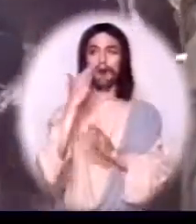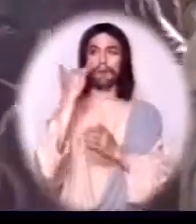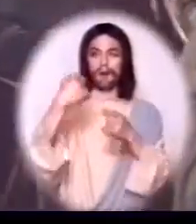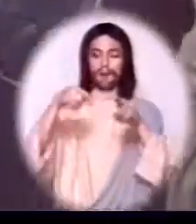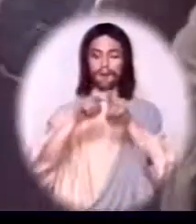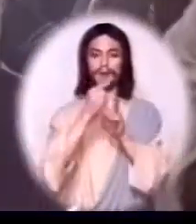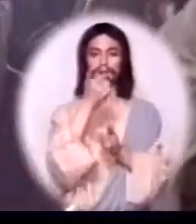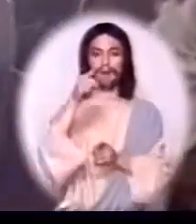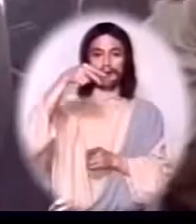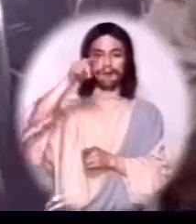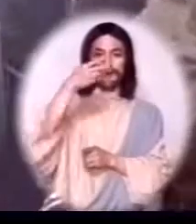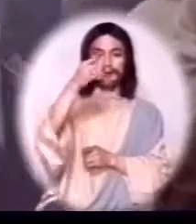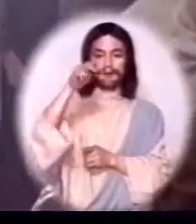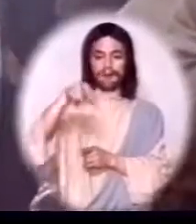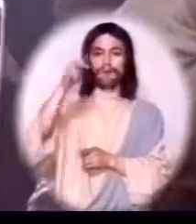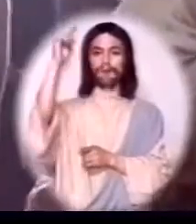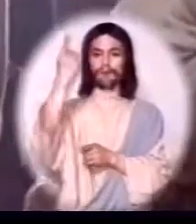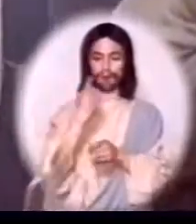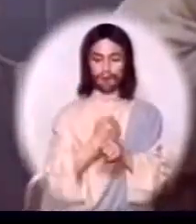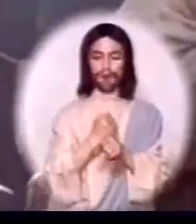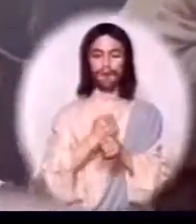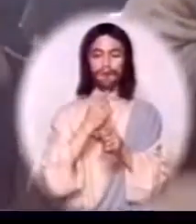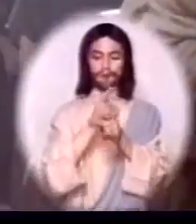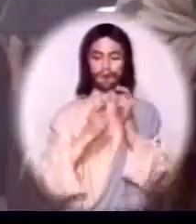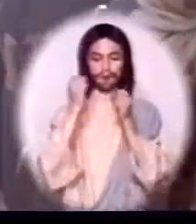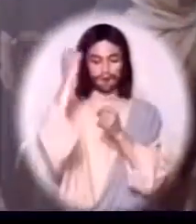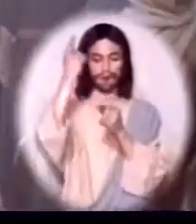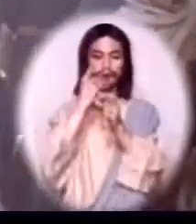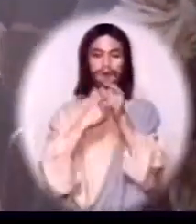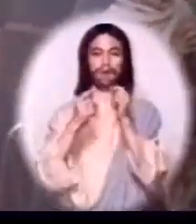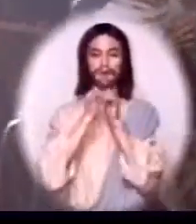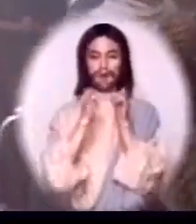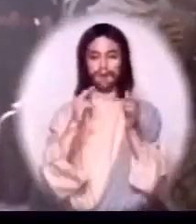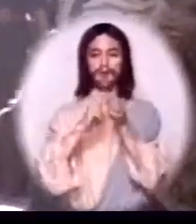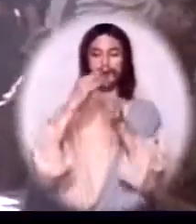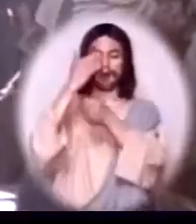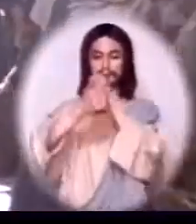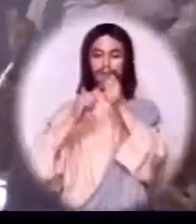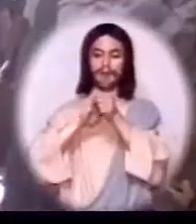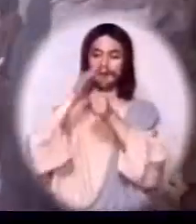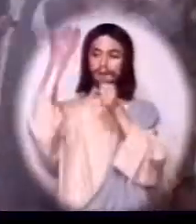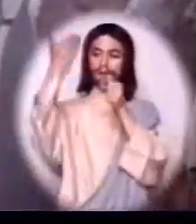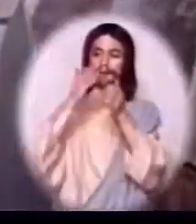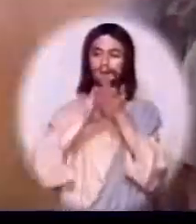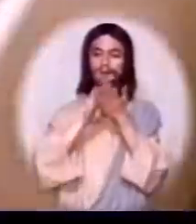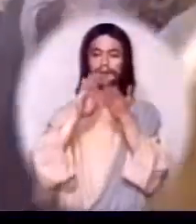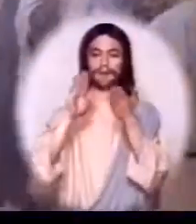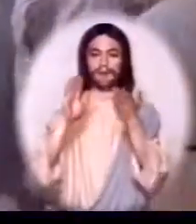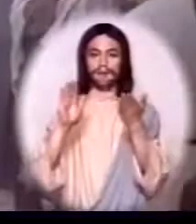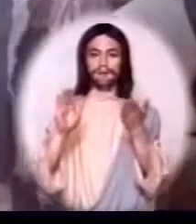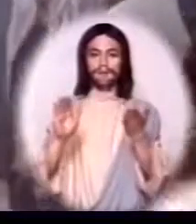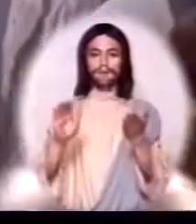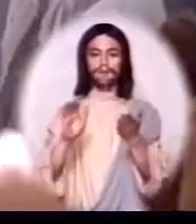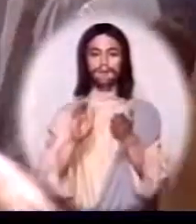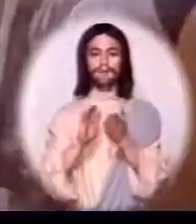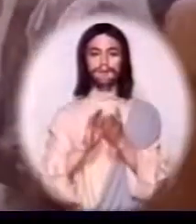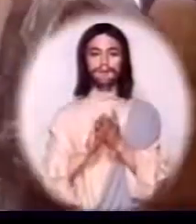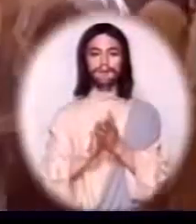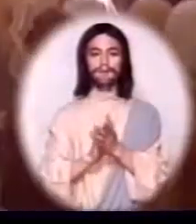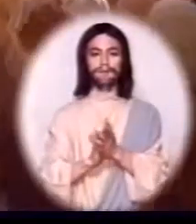예수는 부모와 함께 나사렛에 돌아왔고 자랄수록 지혜로워져서 하나님과 사람들에게 사랑을 받았습니다.